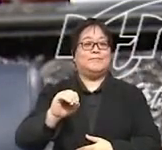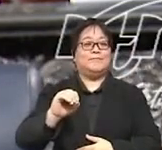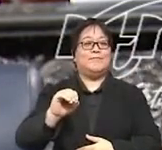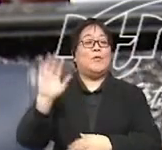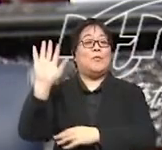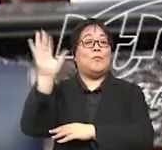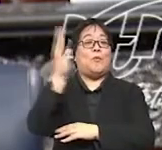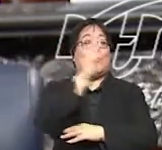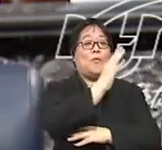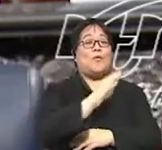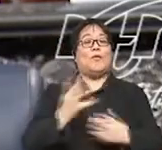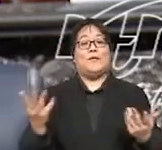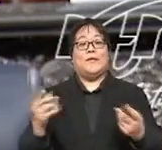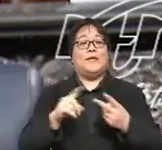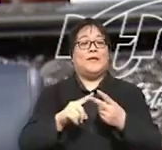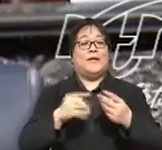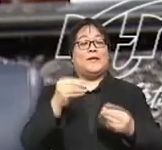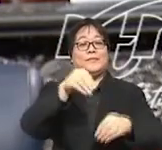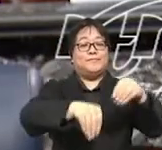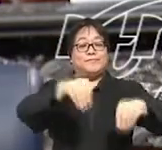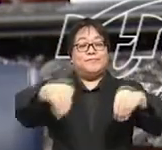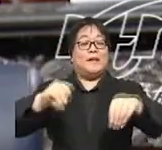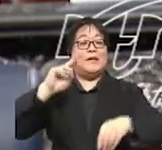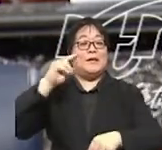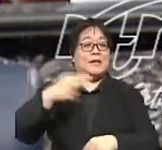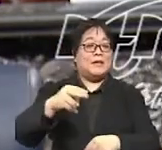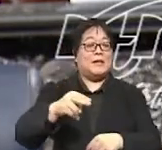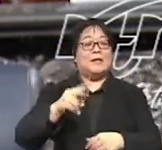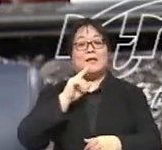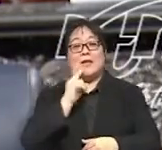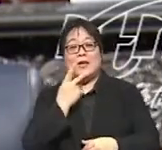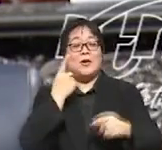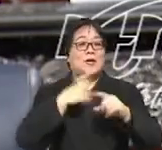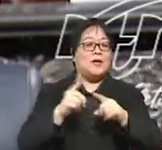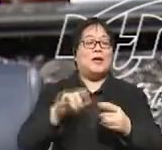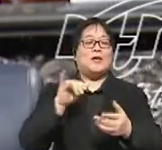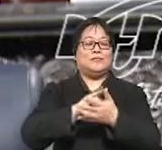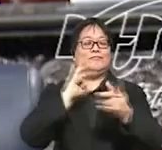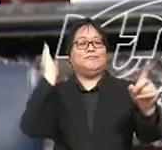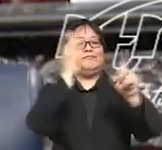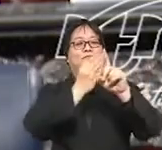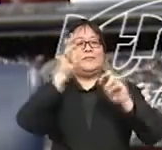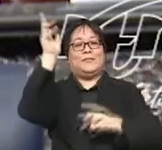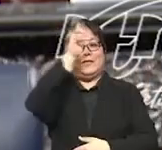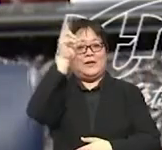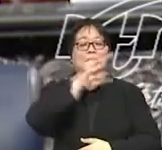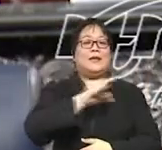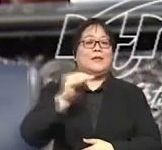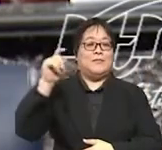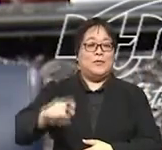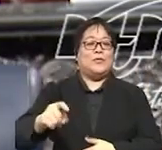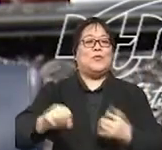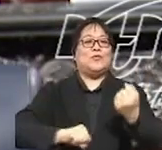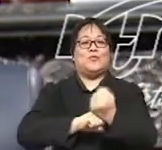dengan pokok-pokok dan juga tanaman-tanaman hijau jadi itu antara umat lama murni lah kerajaan dan juga perlu